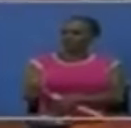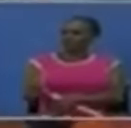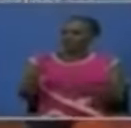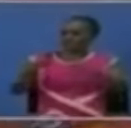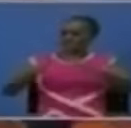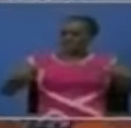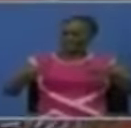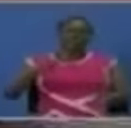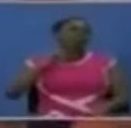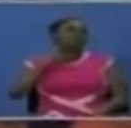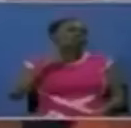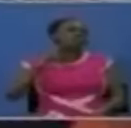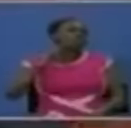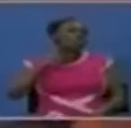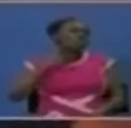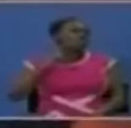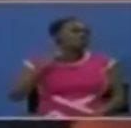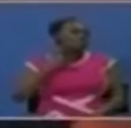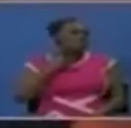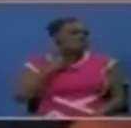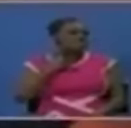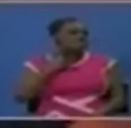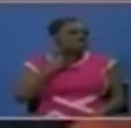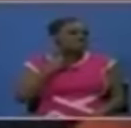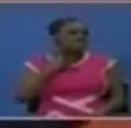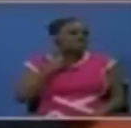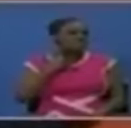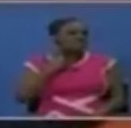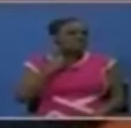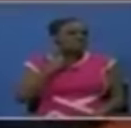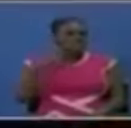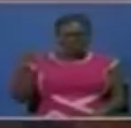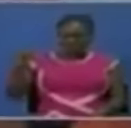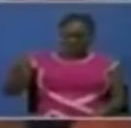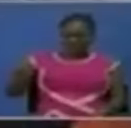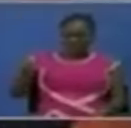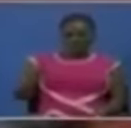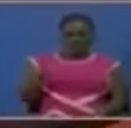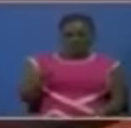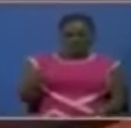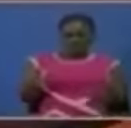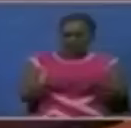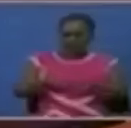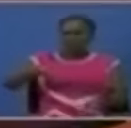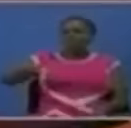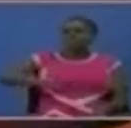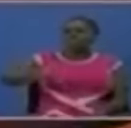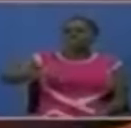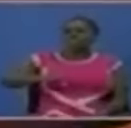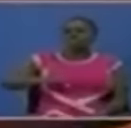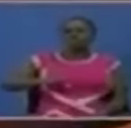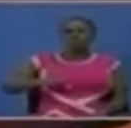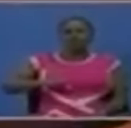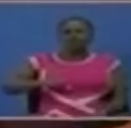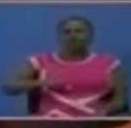Wakitavuta vitamu vitamu kama malaya. Mheshimiwa Busiri matamshi hayo. Kama malaya. We are of that